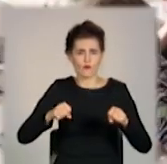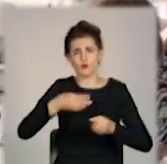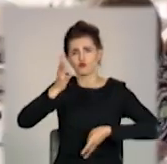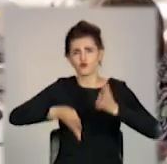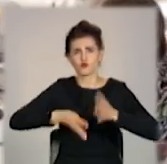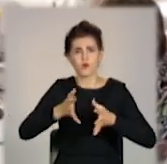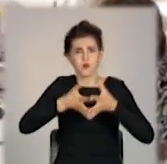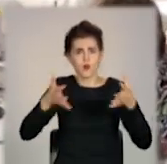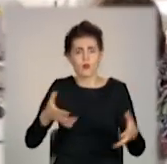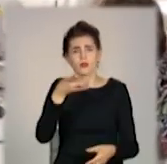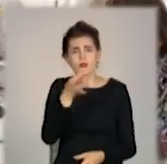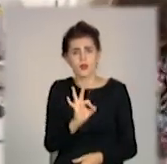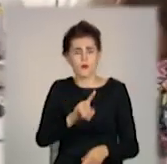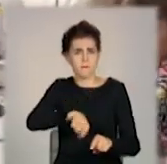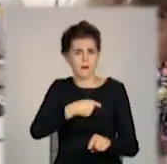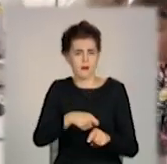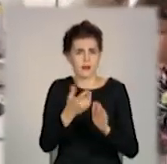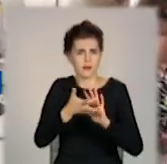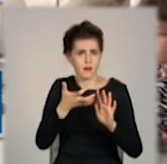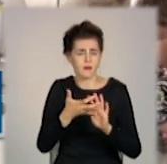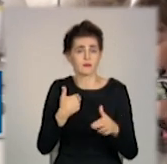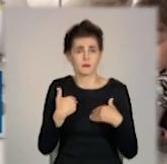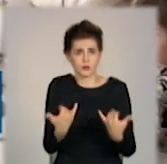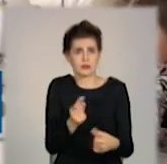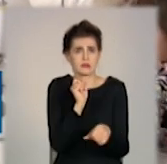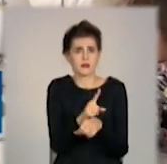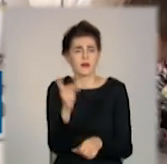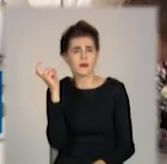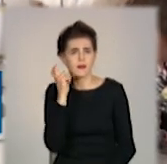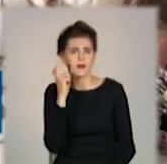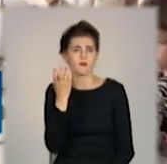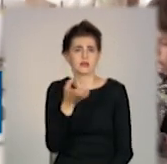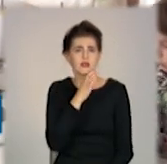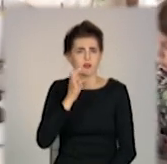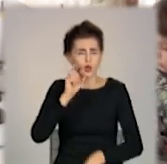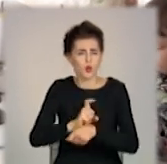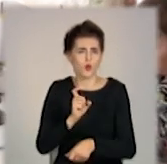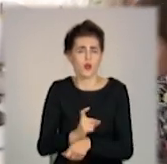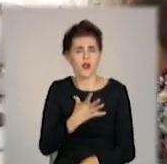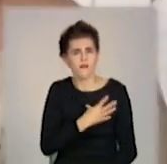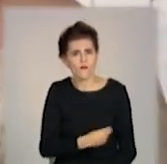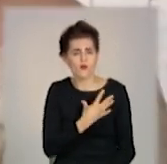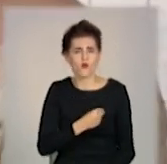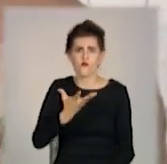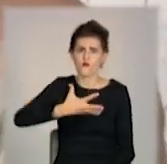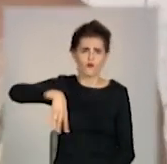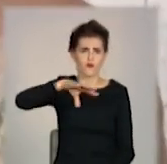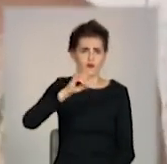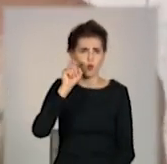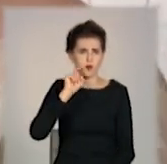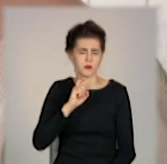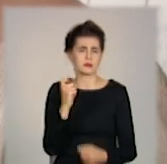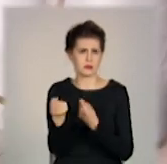було б з чого. Заказують Сєвєродонецьк, зараз Київ, Львов іде. Заказуються всі України. Можна